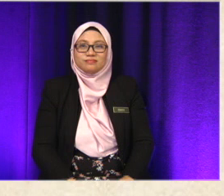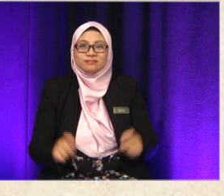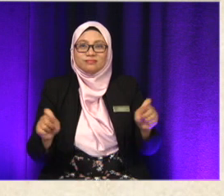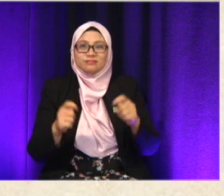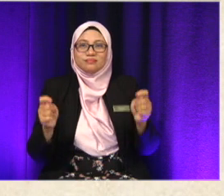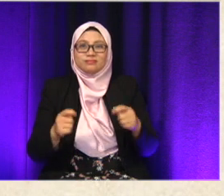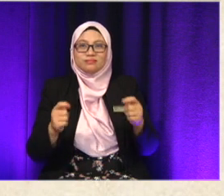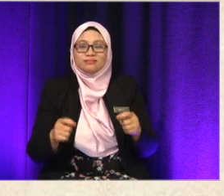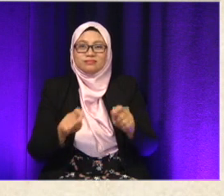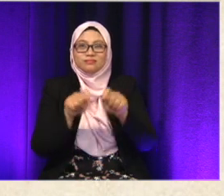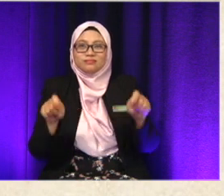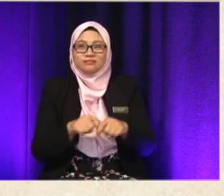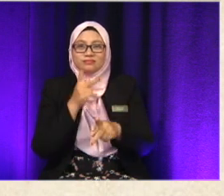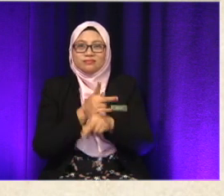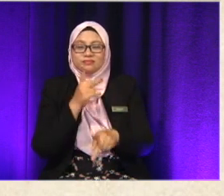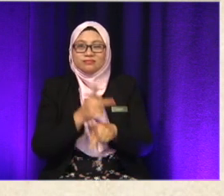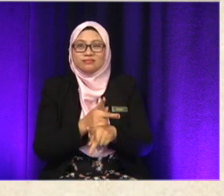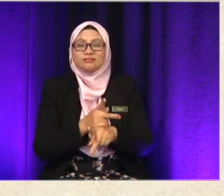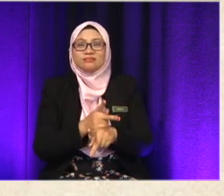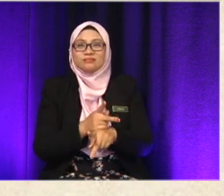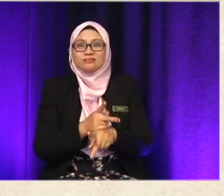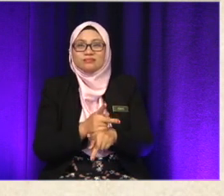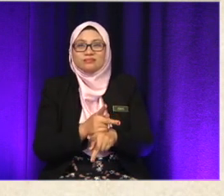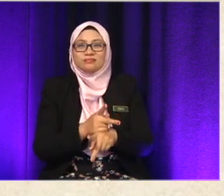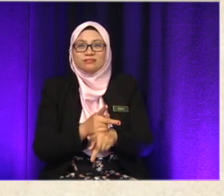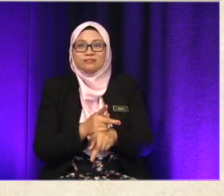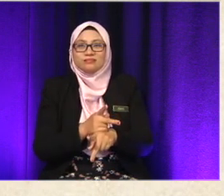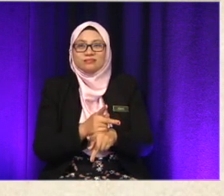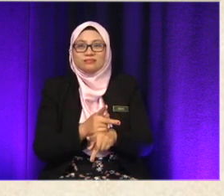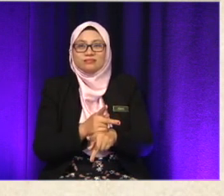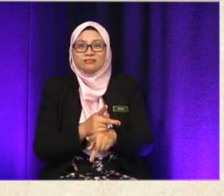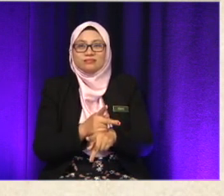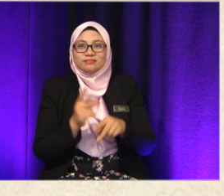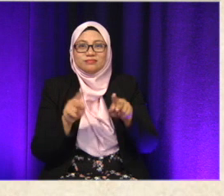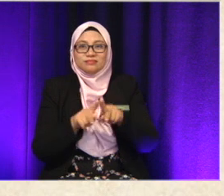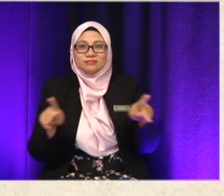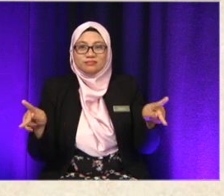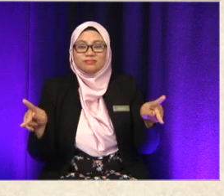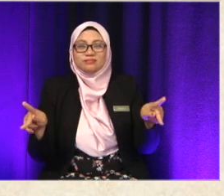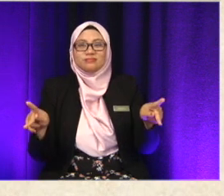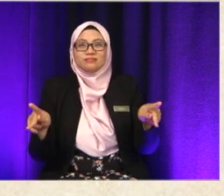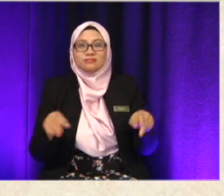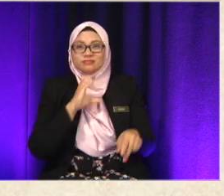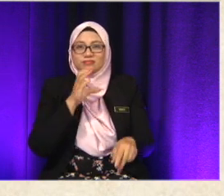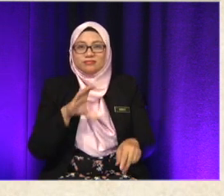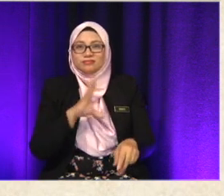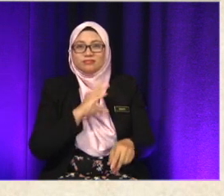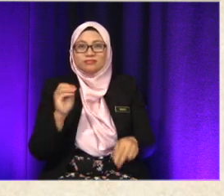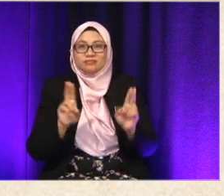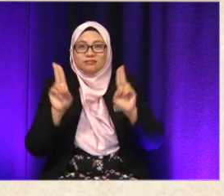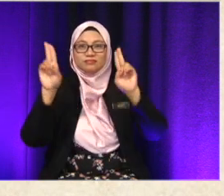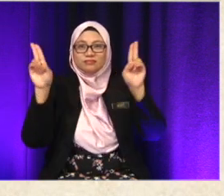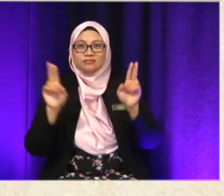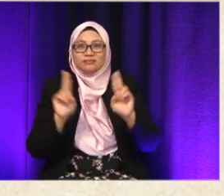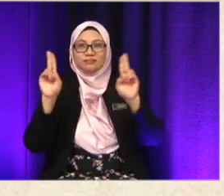penyimpan, okey, memisahkan cairan hidrolik dengan udara. Dia seal. Dalam ni seal terus Dia simpan je kau Dia simpan, tak ada udara masuk